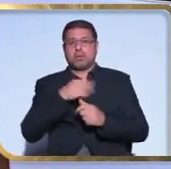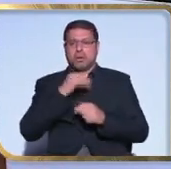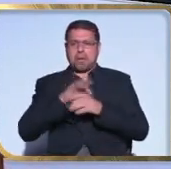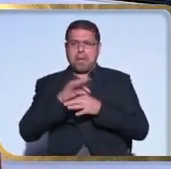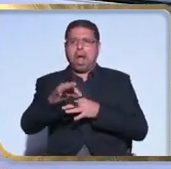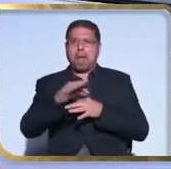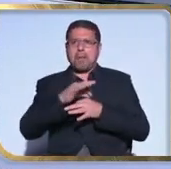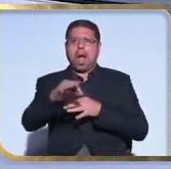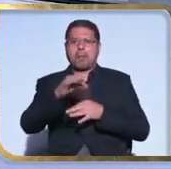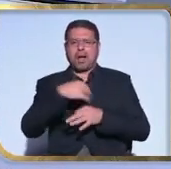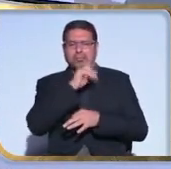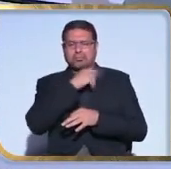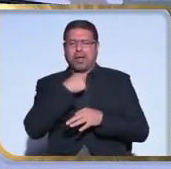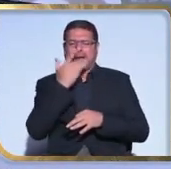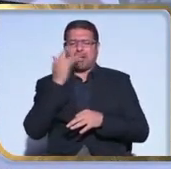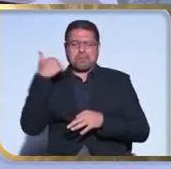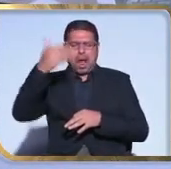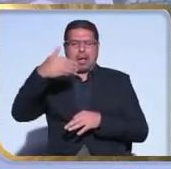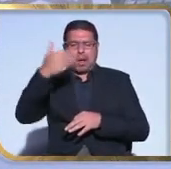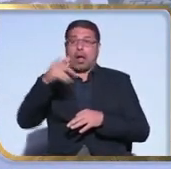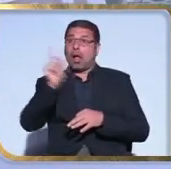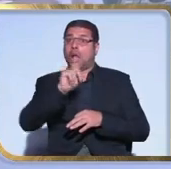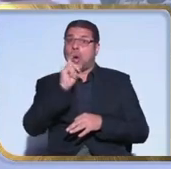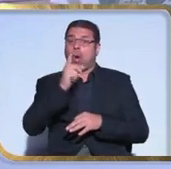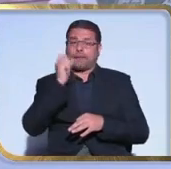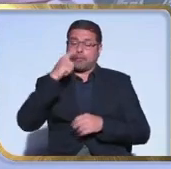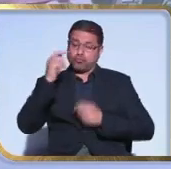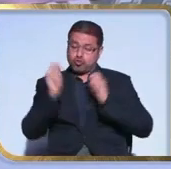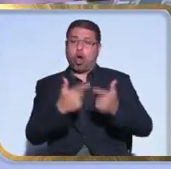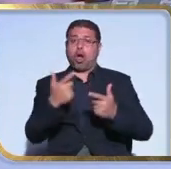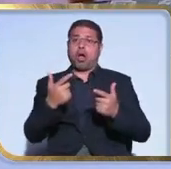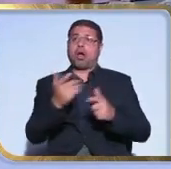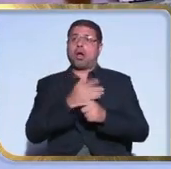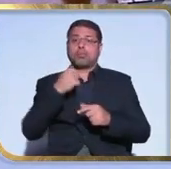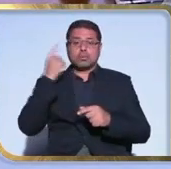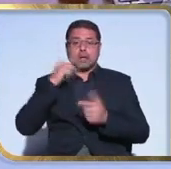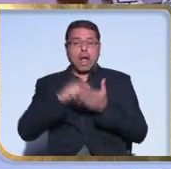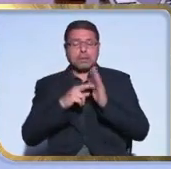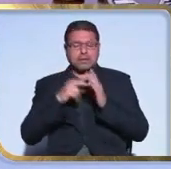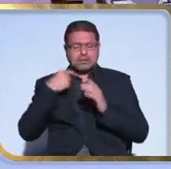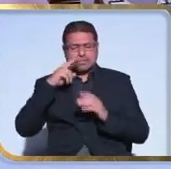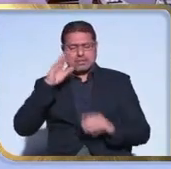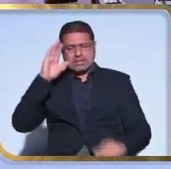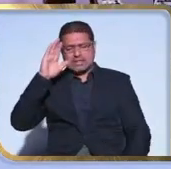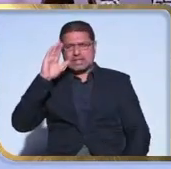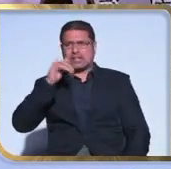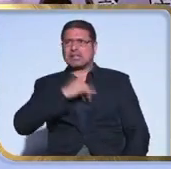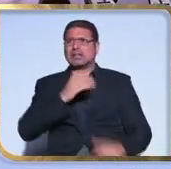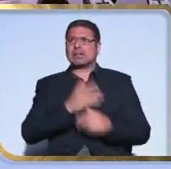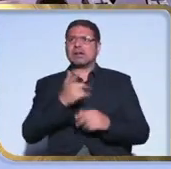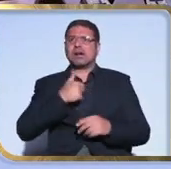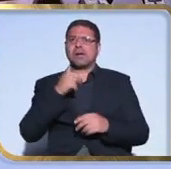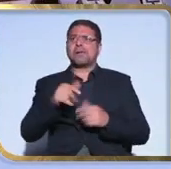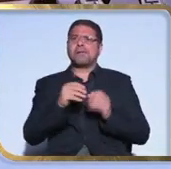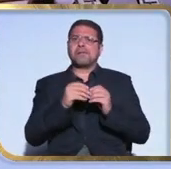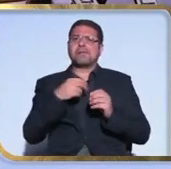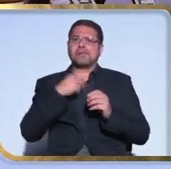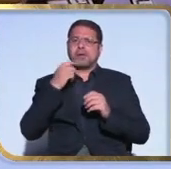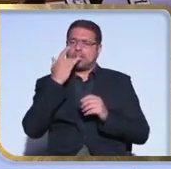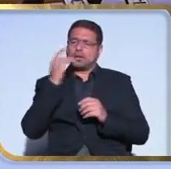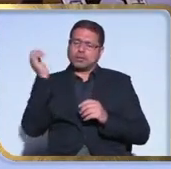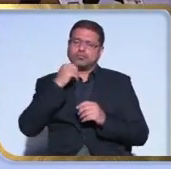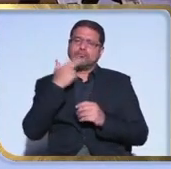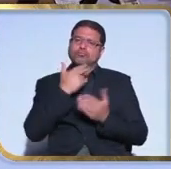في التوبه وبعدين انا لما بتذكر هذه الذنوب ماذا اصنع ده انت في حال اسمها حال التوبه